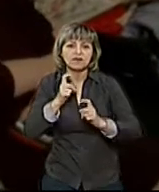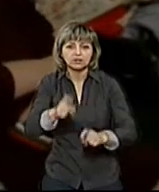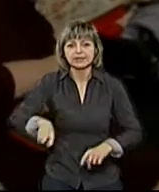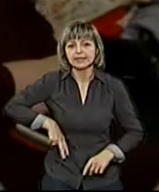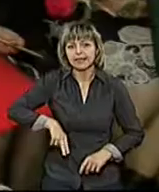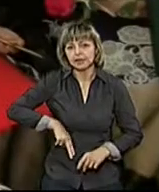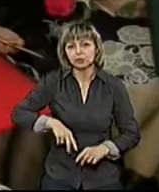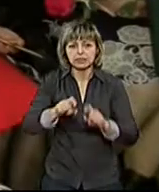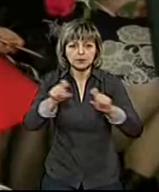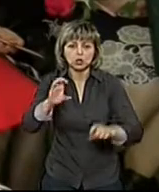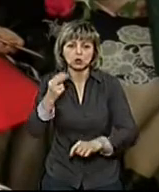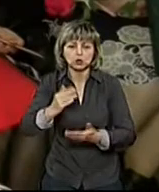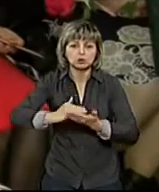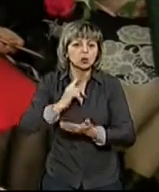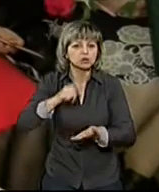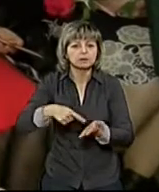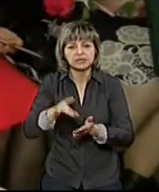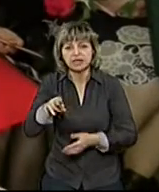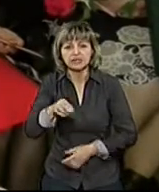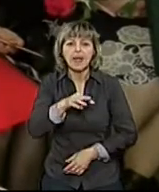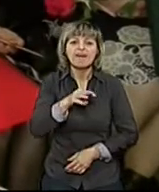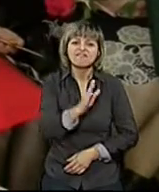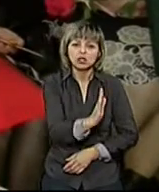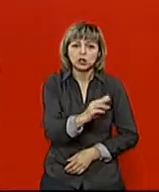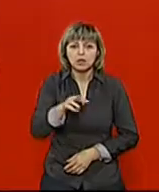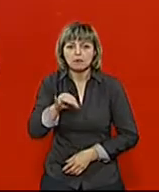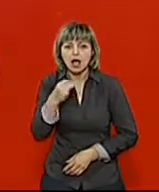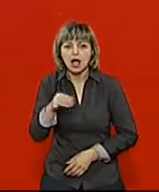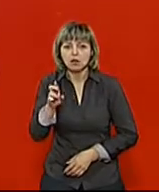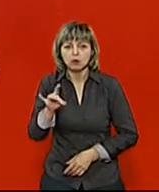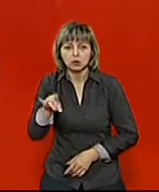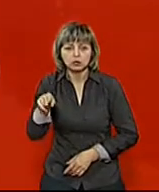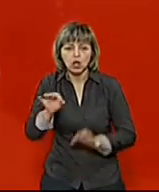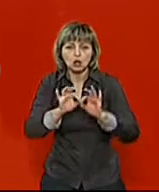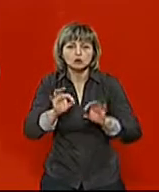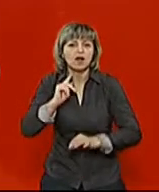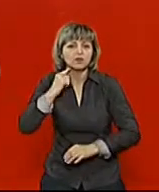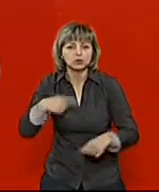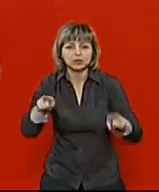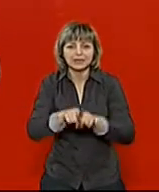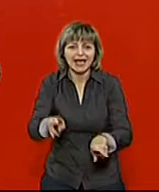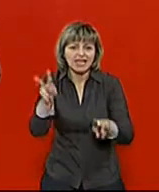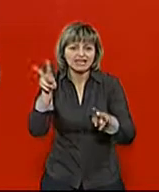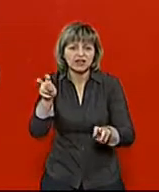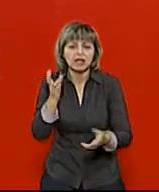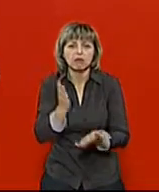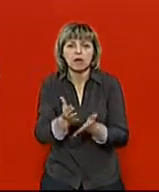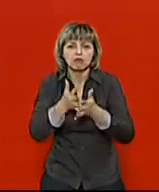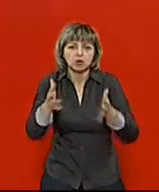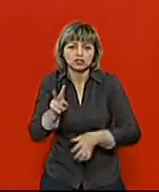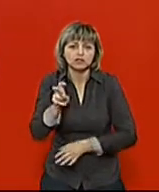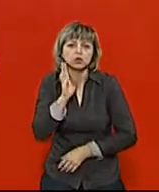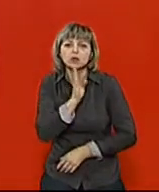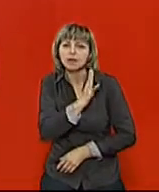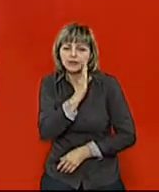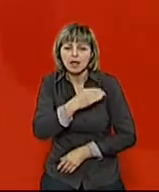Департаменту соціальної політики Луцької міської ради Вікторія Майборода. Вона розповіла, що у Луцьку таке звання мають більше 200